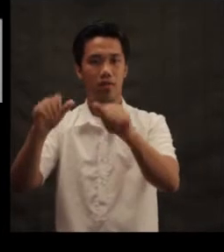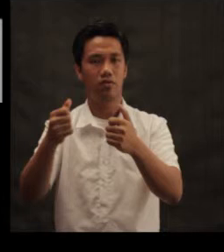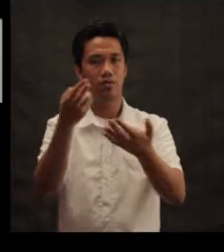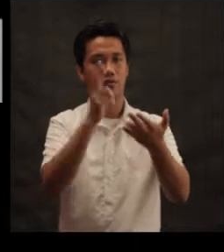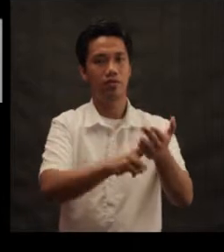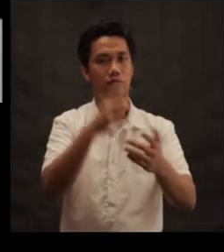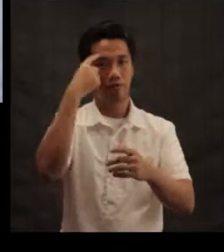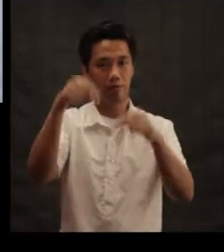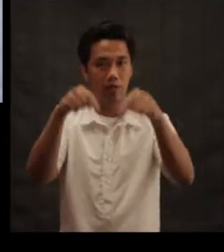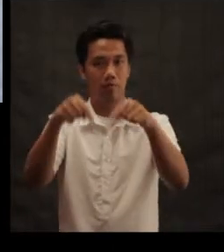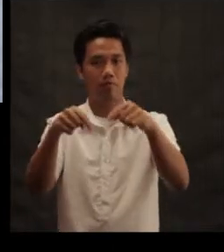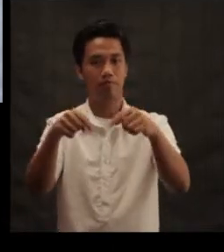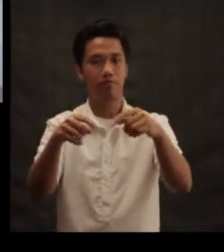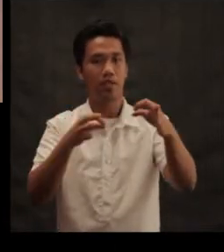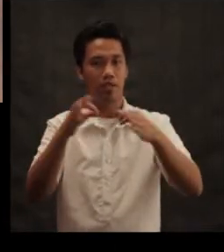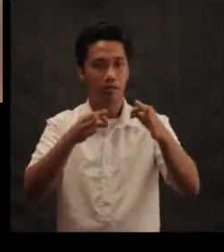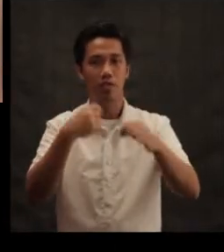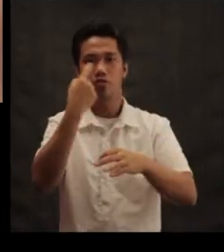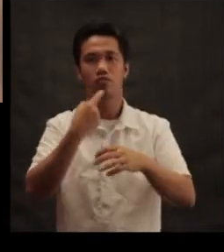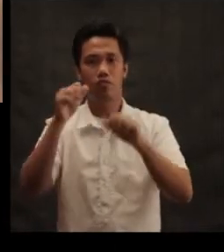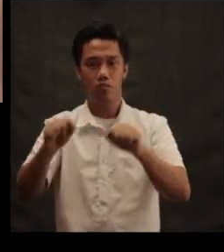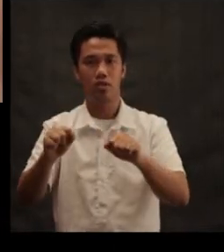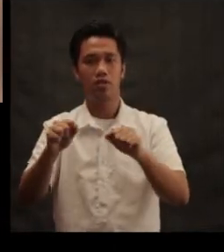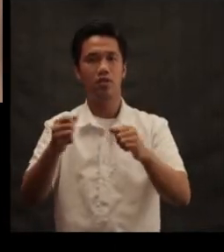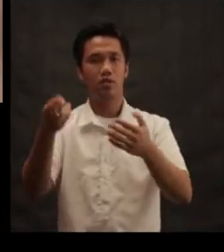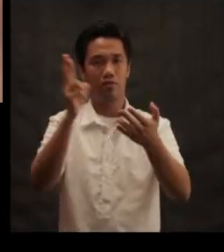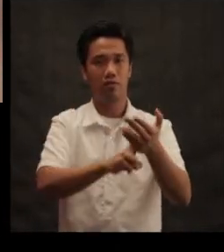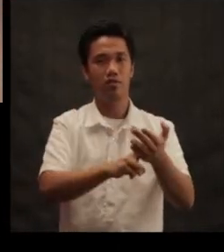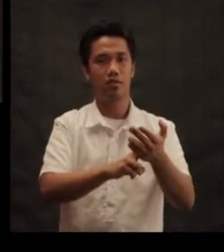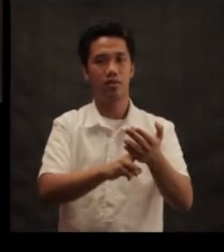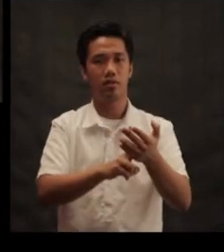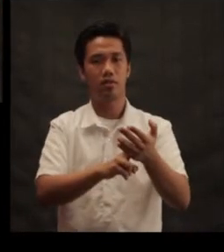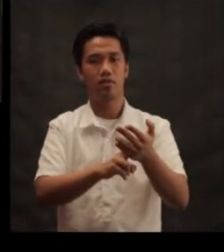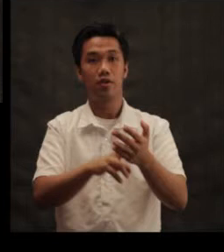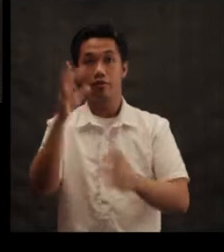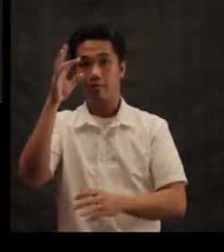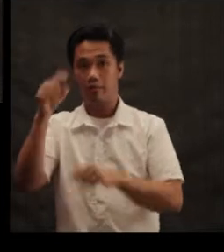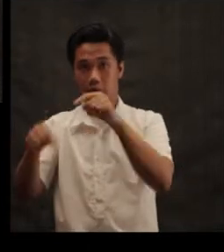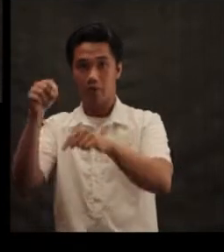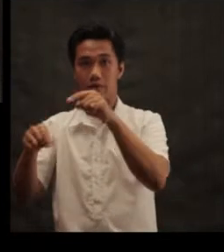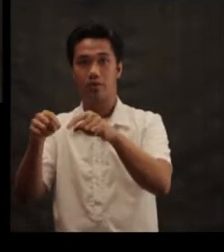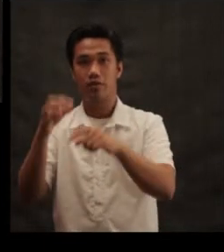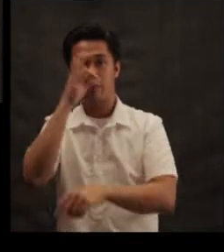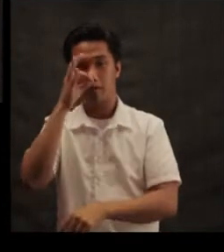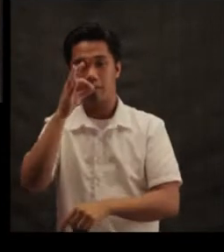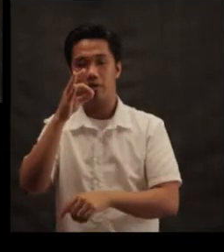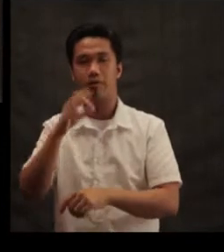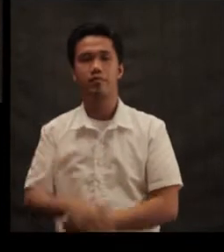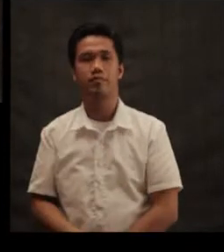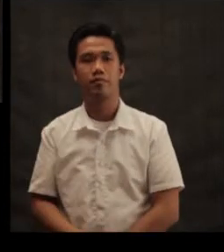mga PWD. Nakatala dito ang mga kwalifikasyon ng mga magrerehistro. Ito ay mga Pilipinong